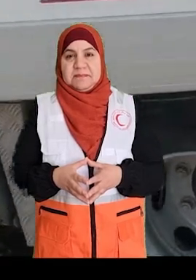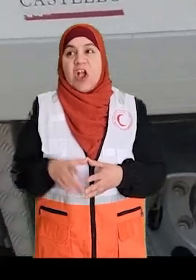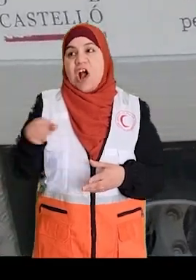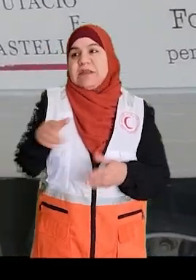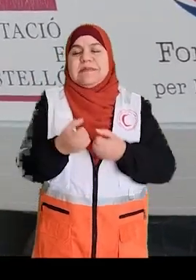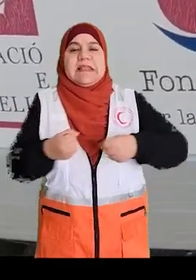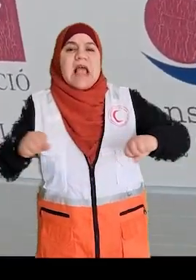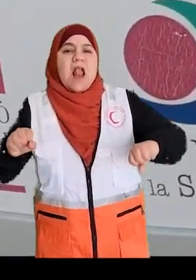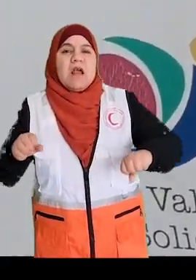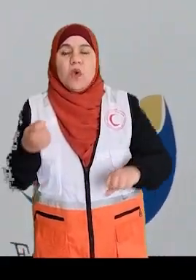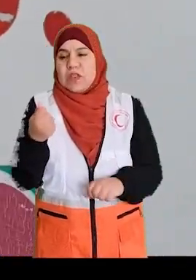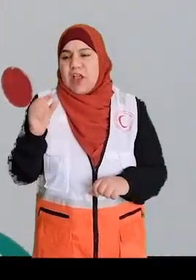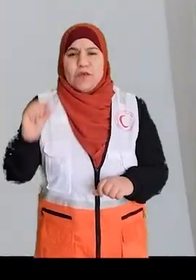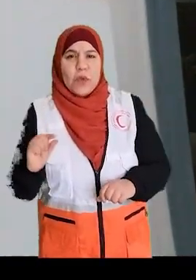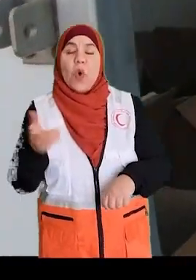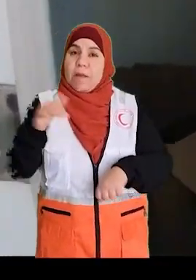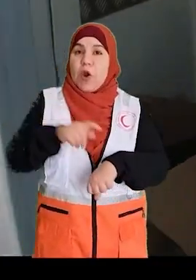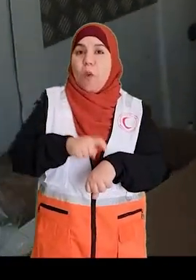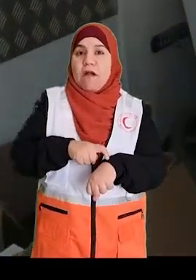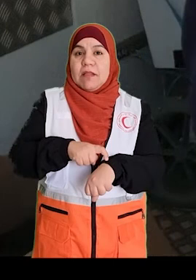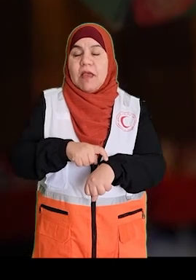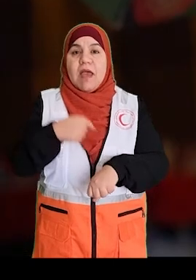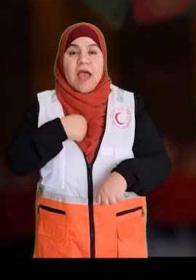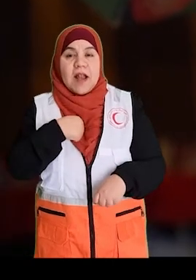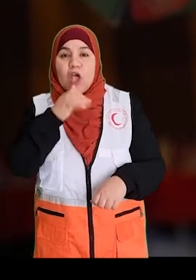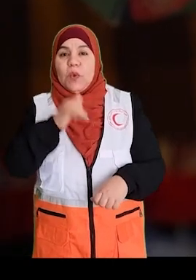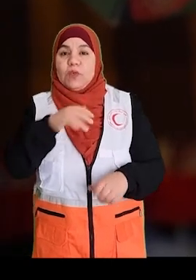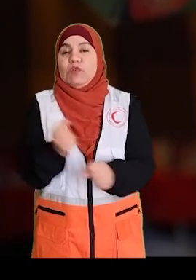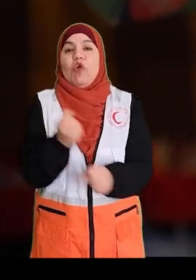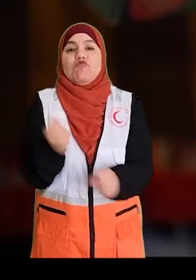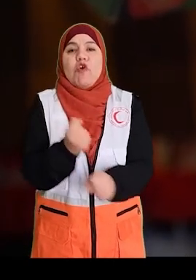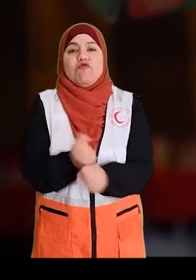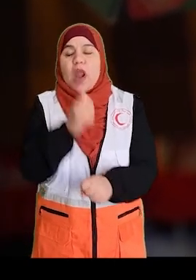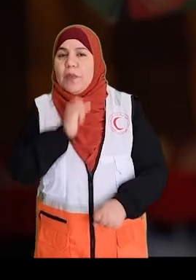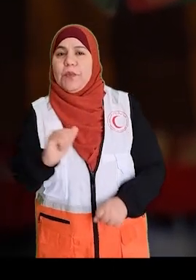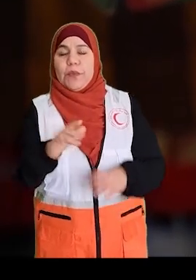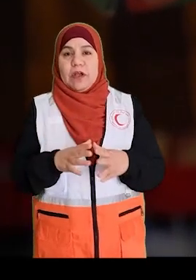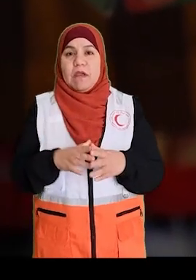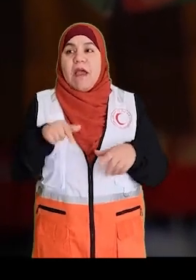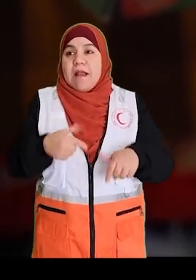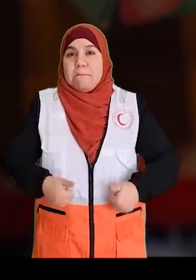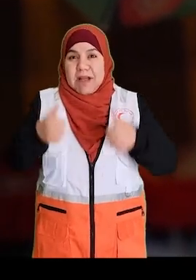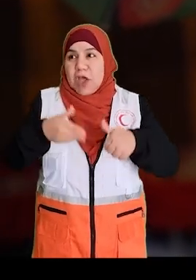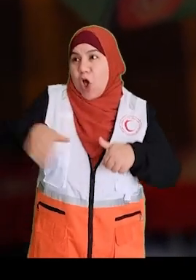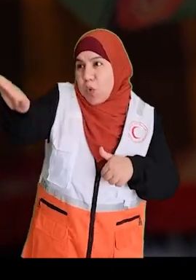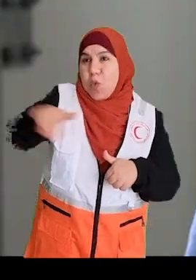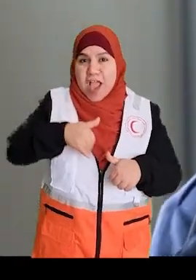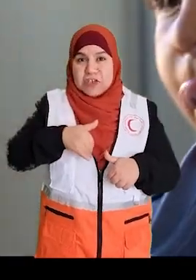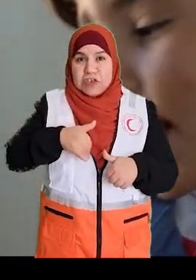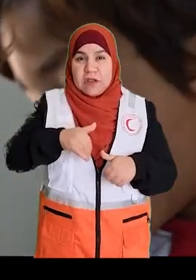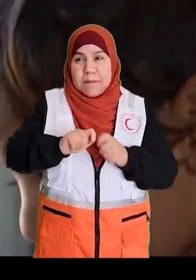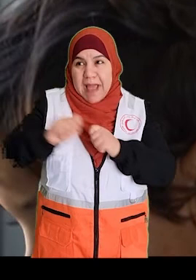إنه بتسهل علي التكلفة، الوقت، وقتي، يعني هسع مثلي أنا بضل أشتغل، بقدرش يعني